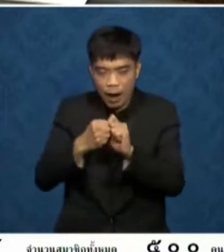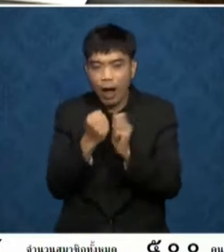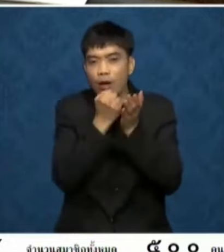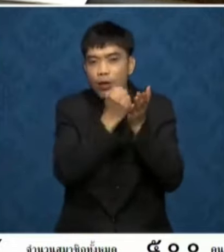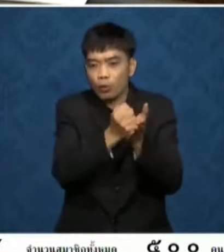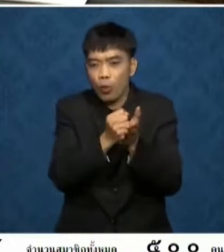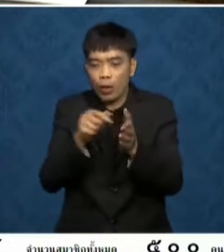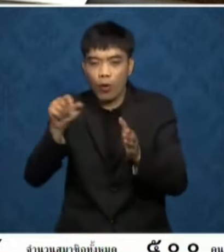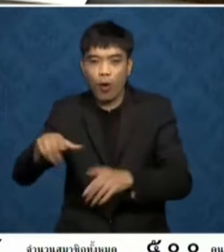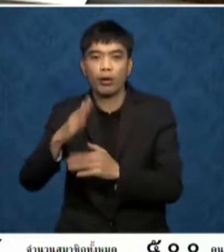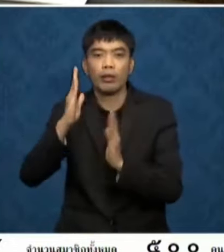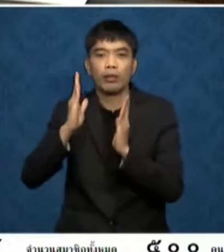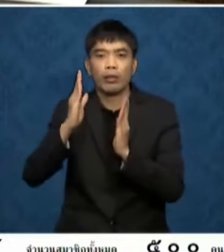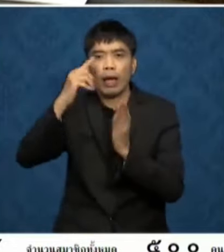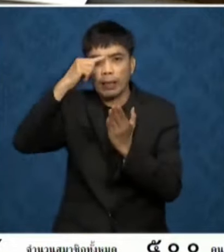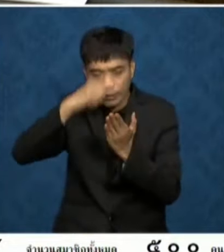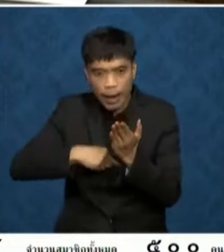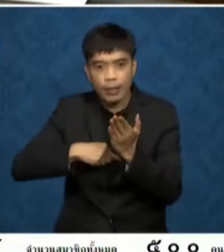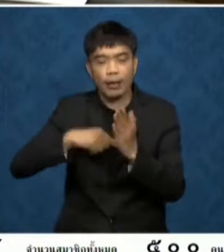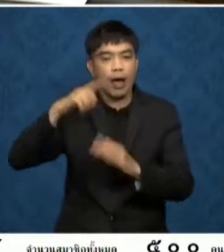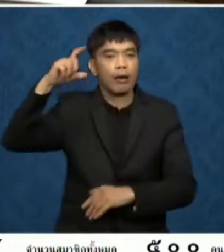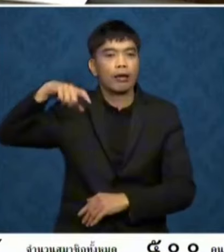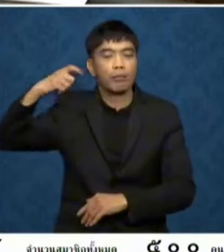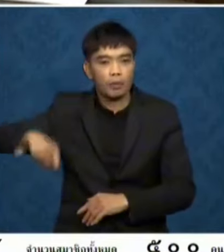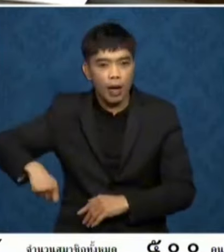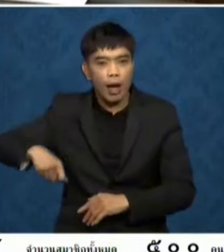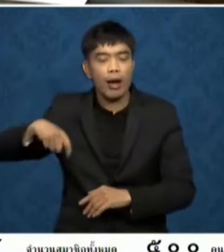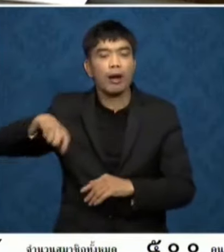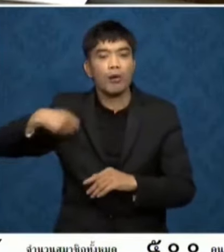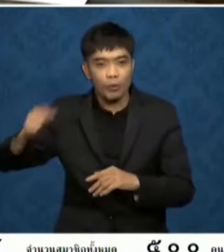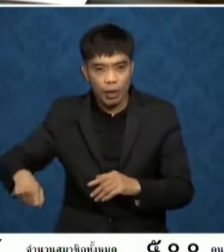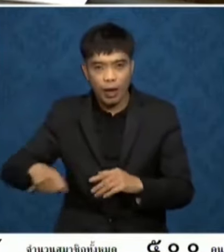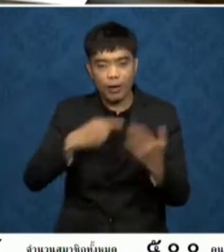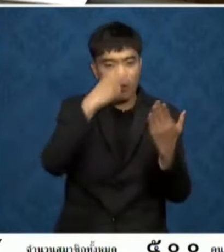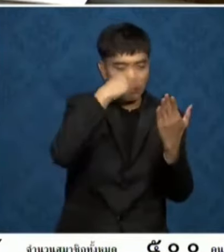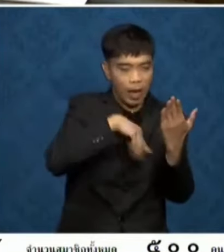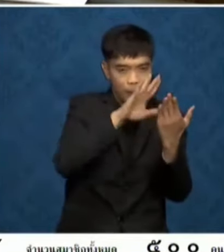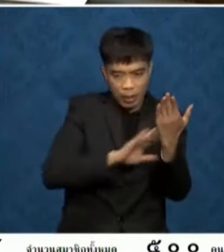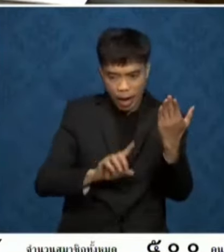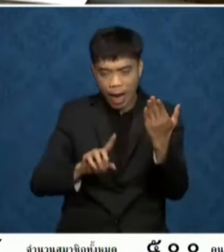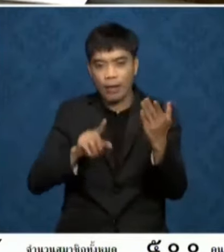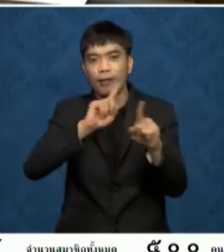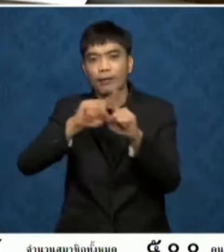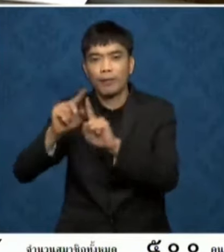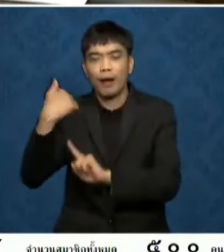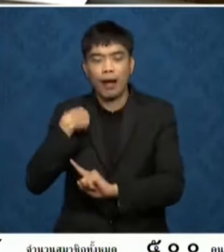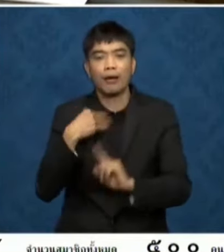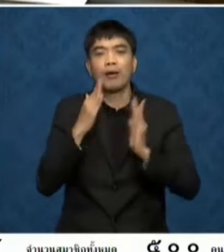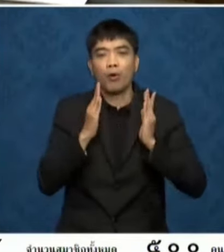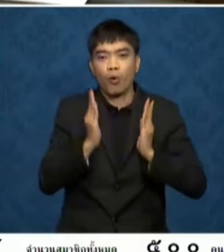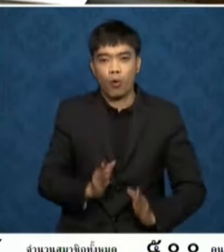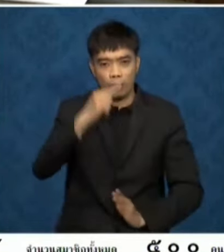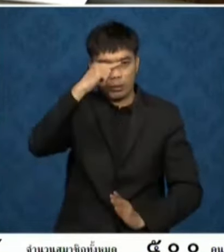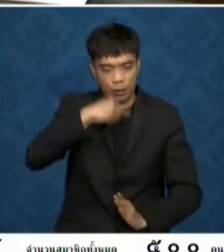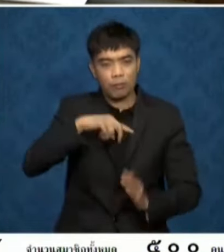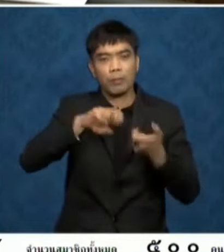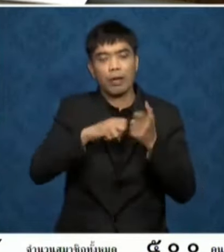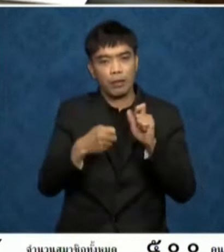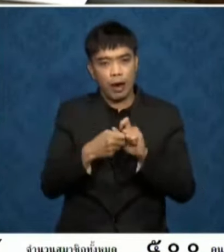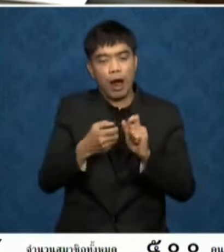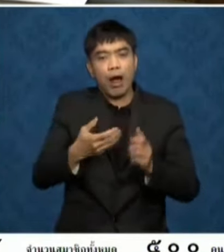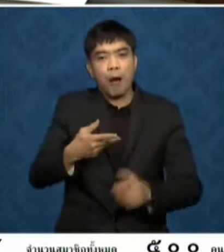ไทยกัมพูชาด้วยและอาจจะนำไปสู่การที่ประเทศชาติและประชาชนจะสูญเสียผลประโยชน์จากความไม่รอบคอบและ